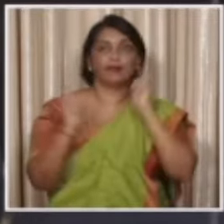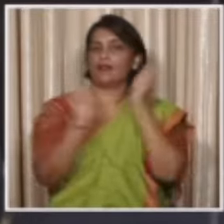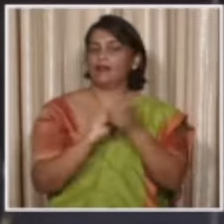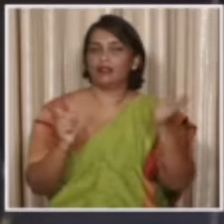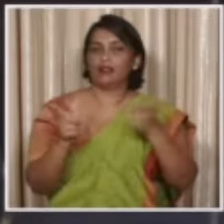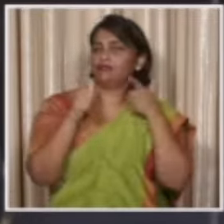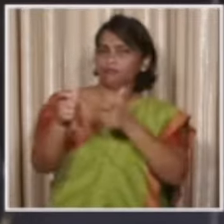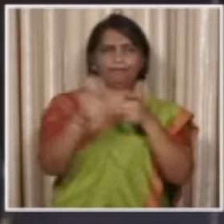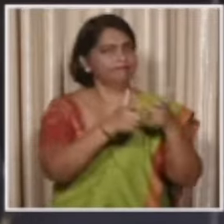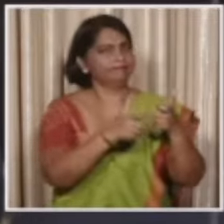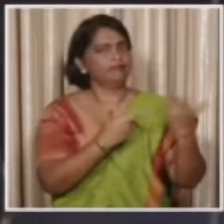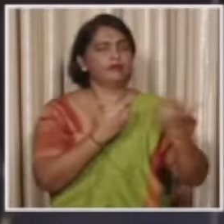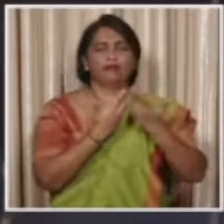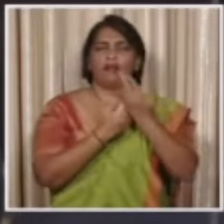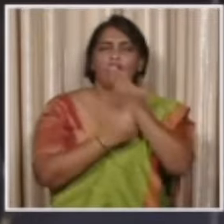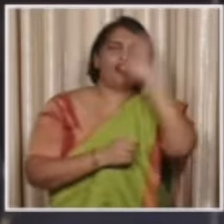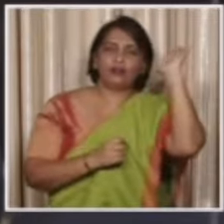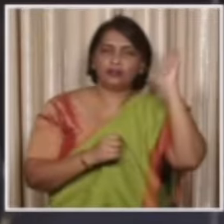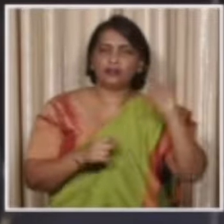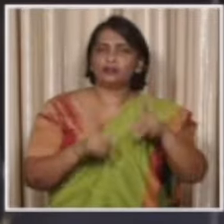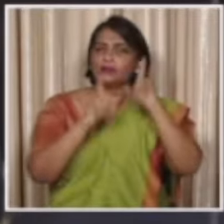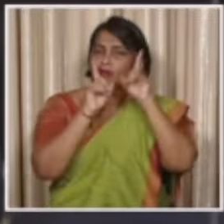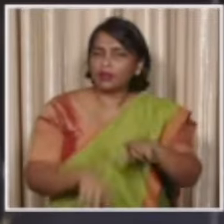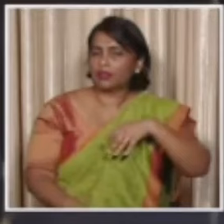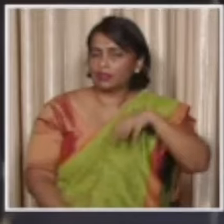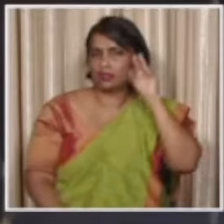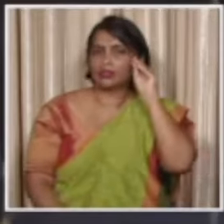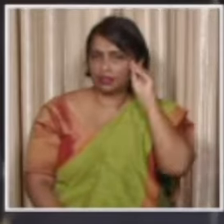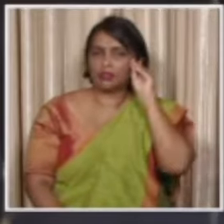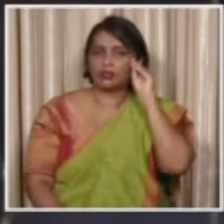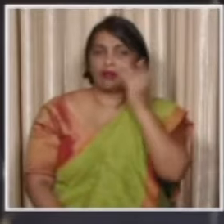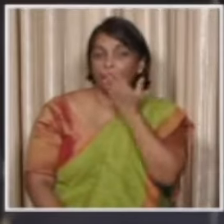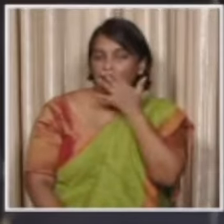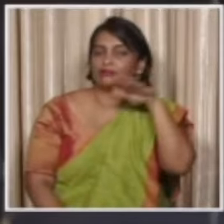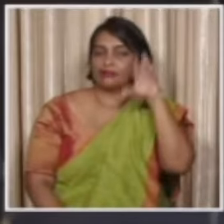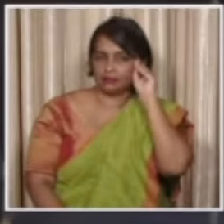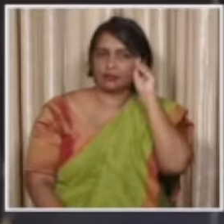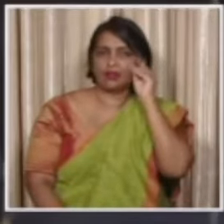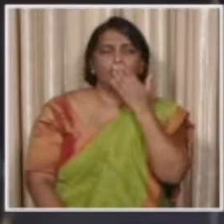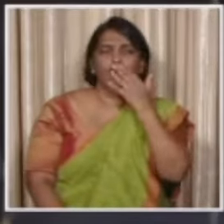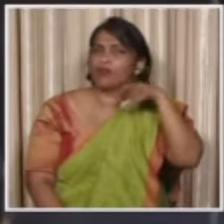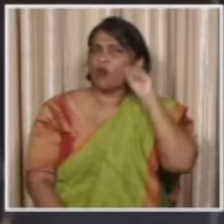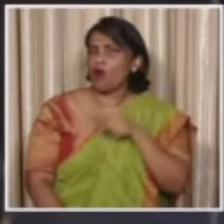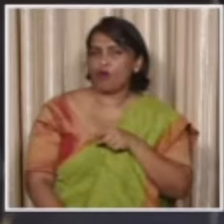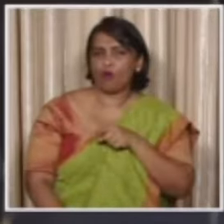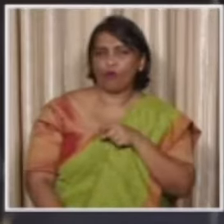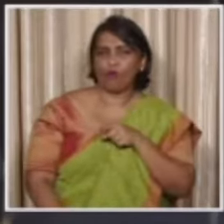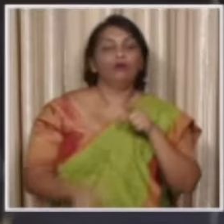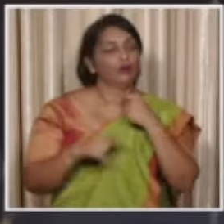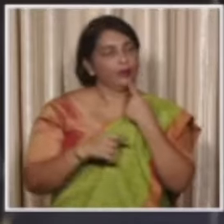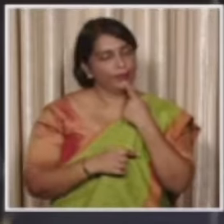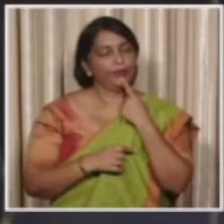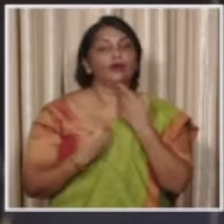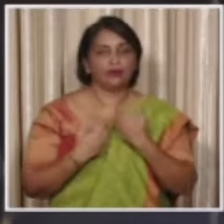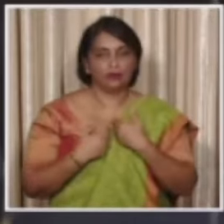වෙඩි තිබ්බා. ඊට පස්සේ යන්න වුණා. දැන් තේරුම් ගන්න දෙයක් මේකේ තියෙනවා, ලෙසන් එකක් තියෙනවා. ඒ ලෙසන් එක තමයි, ඔව්